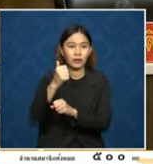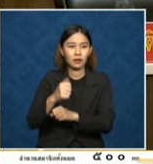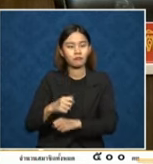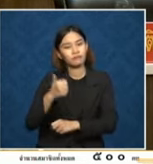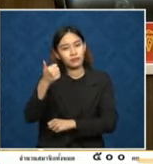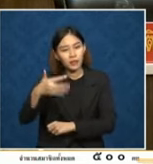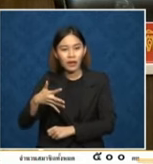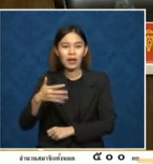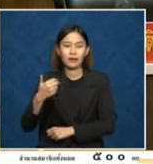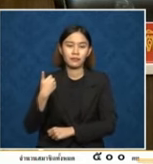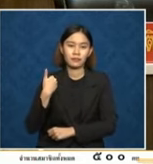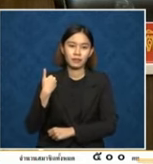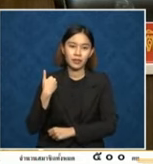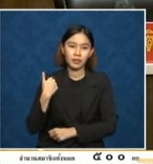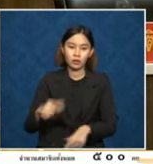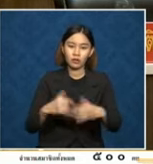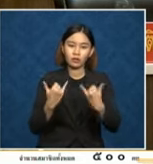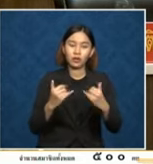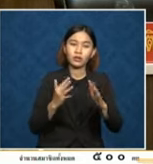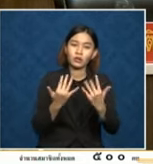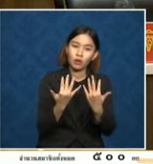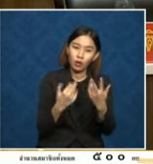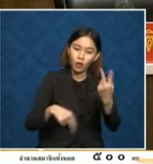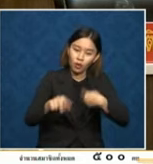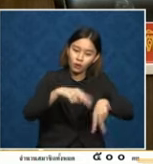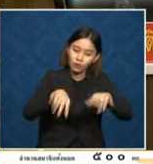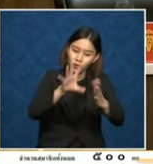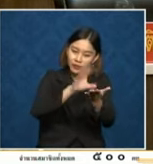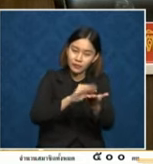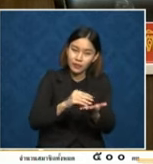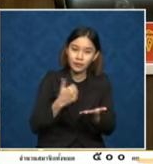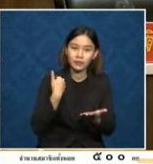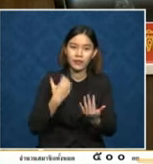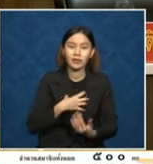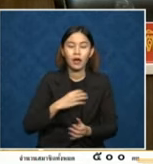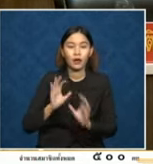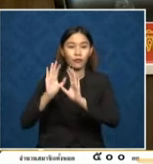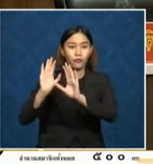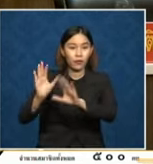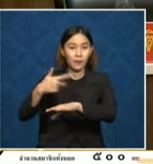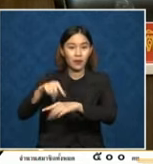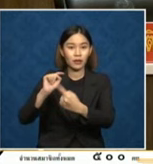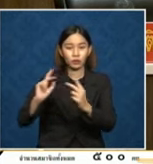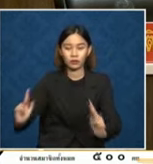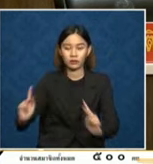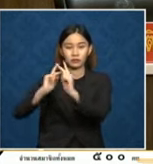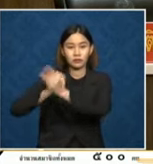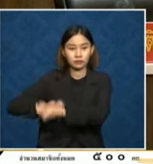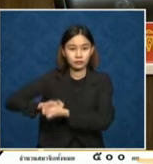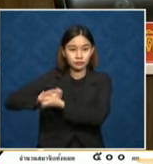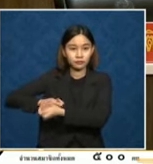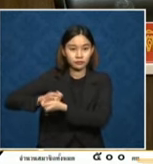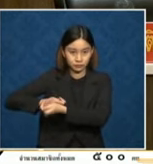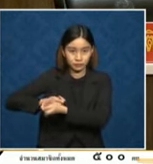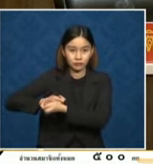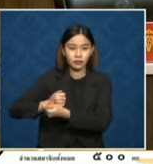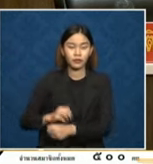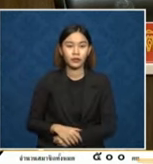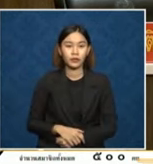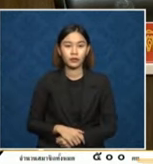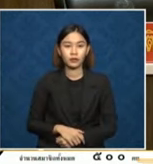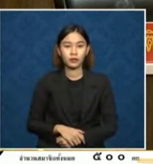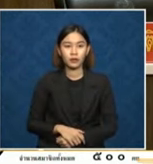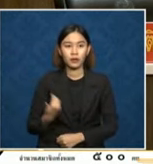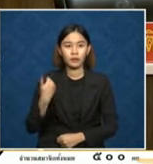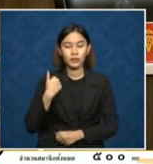ได้บ้างบางพื้นที่ก็ยังรอสำรวจตรวจสอบอยู่ก็อยากจะฝากท่านประธานไปยังกระทรวงเกษตรและสหกร